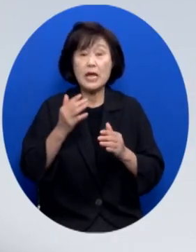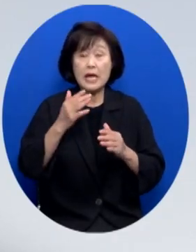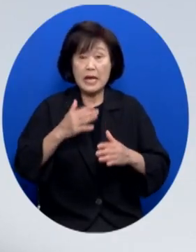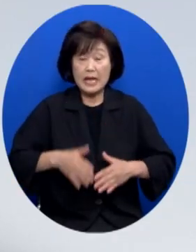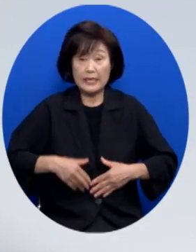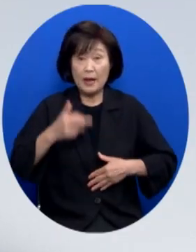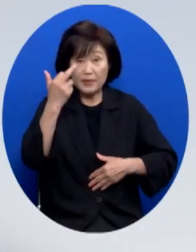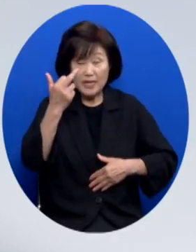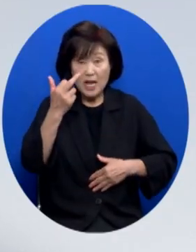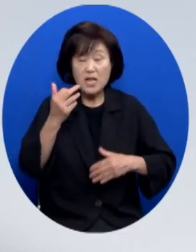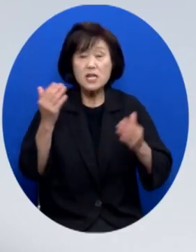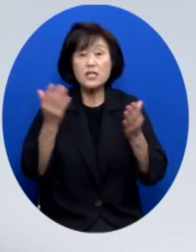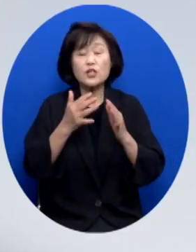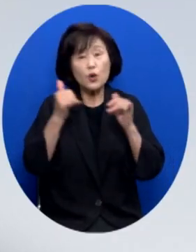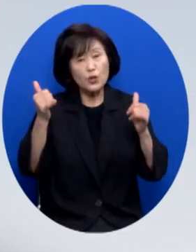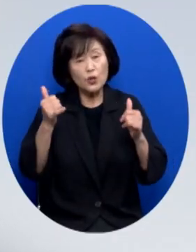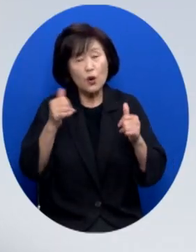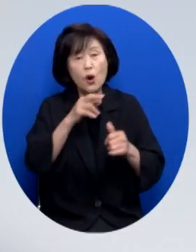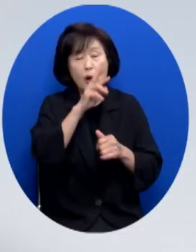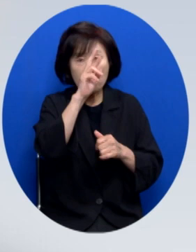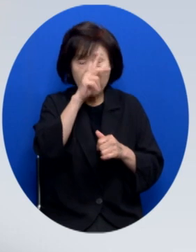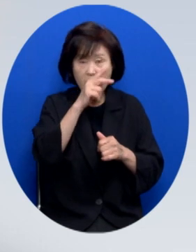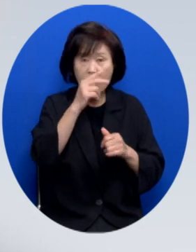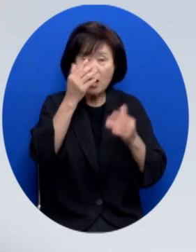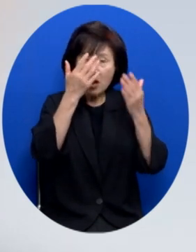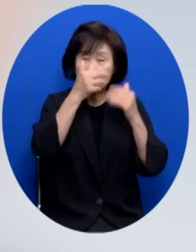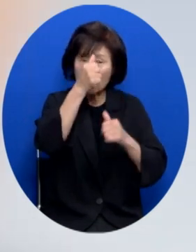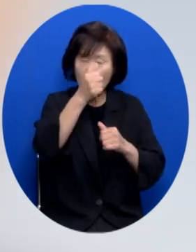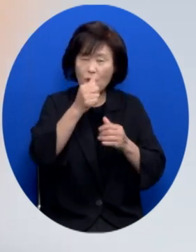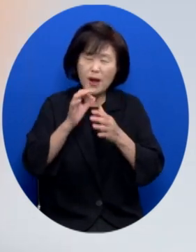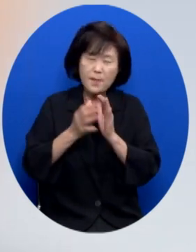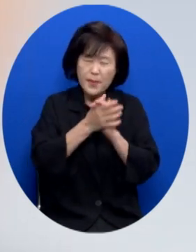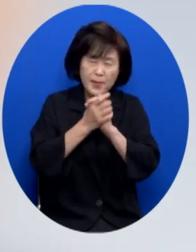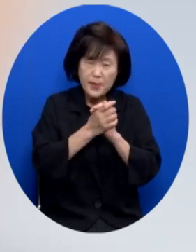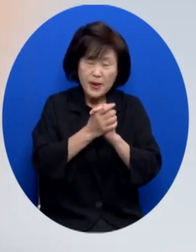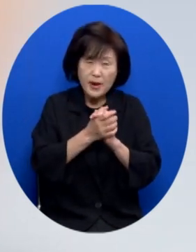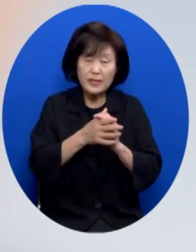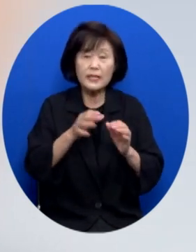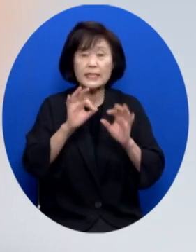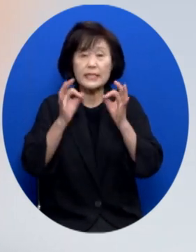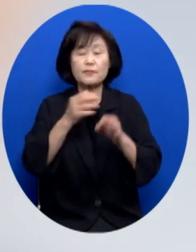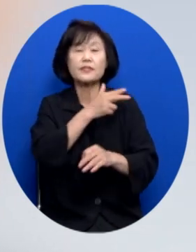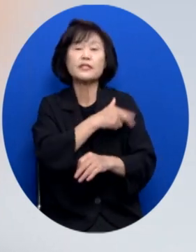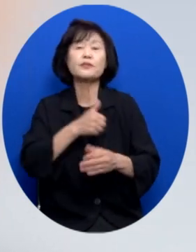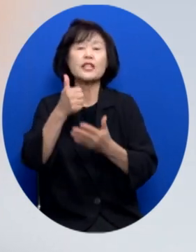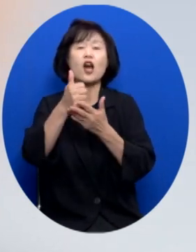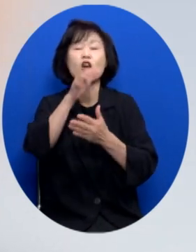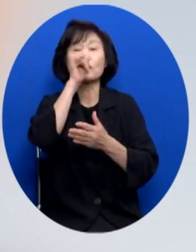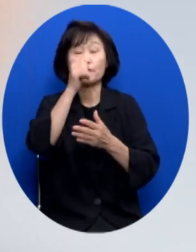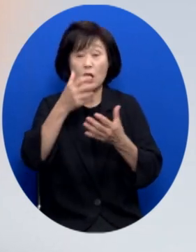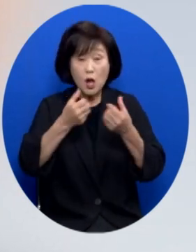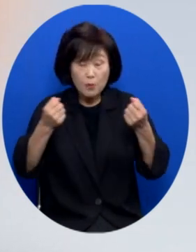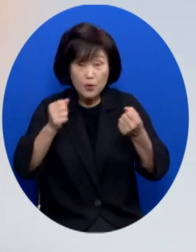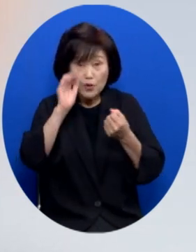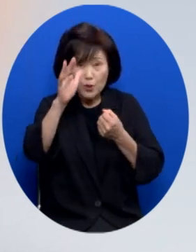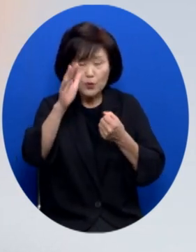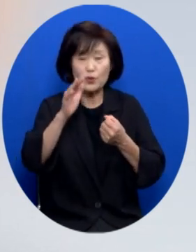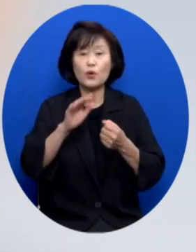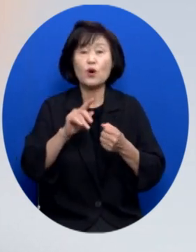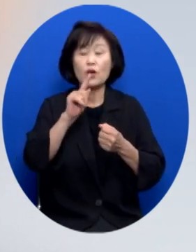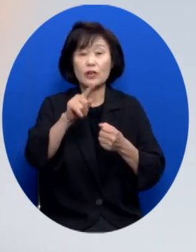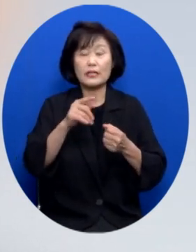박 학장과 막역한 사이였던 김모 집사였습니다. 이 김 집사는 분열 후 합동총회